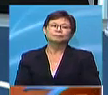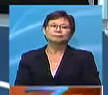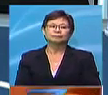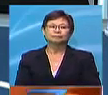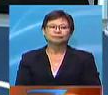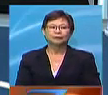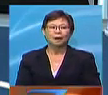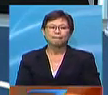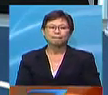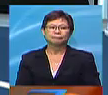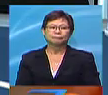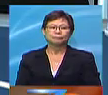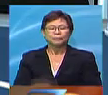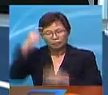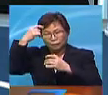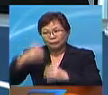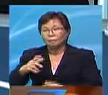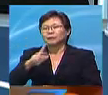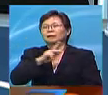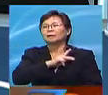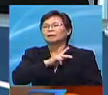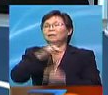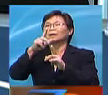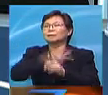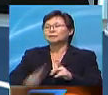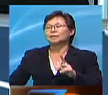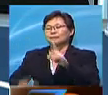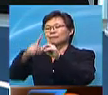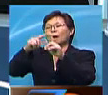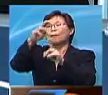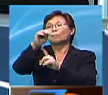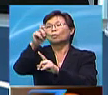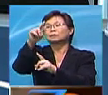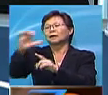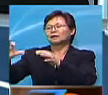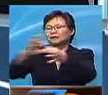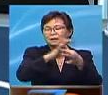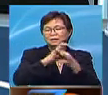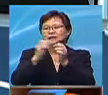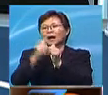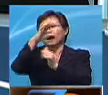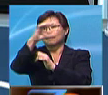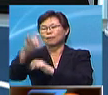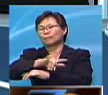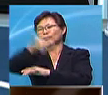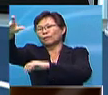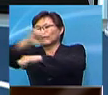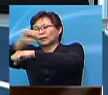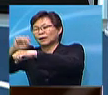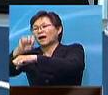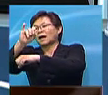lalu susulan Keputusan kementerian pelancongan dan kebudayaan bekerjasama dengan Syarikat penerbangan Singapura